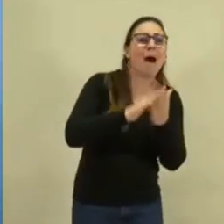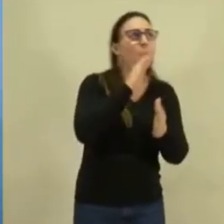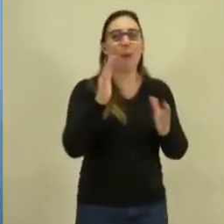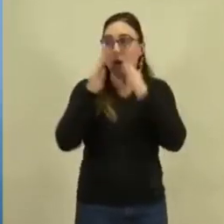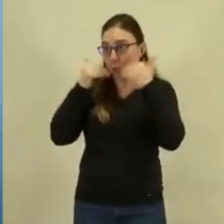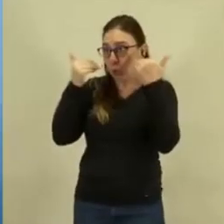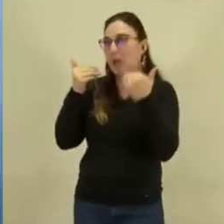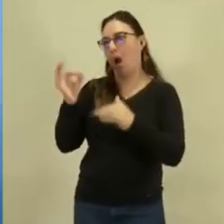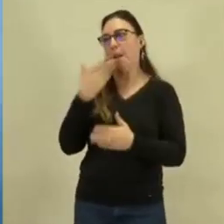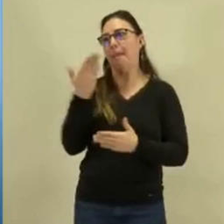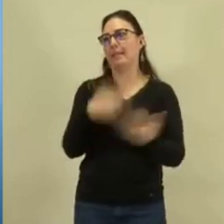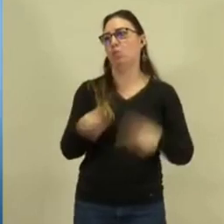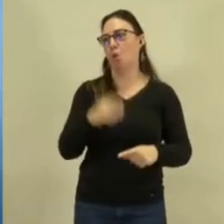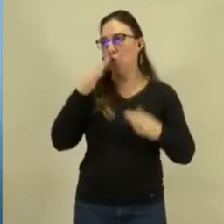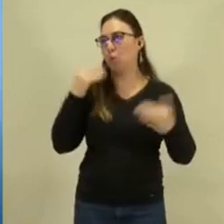sourire, merci pour eux.